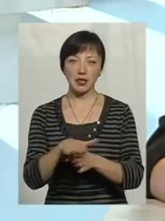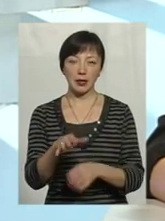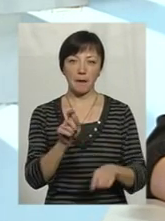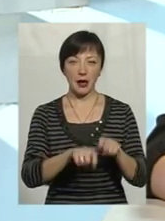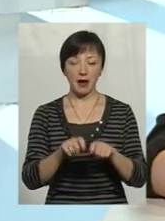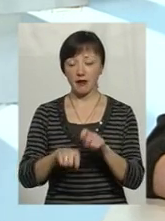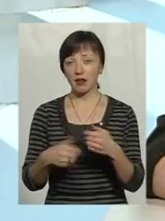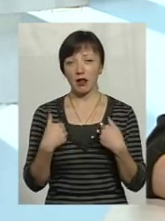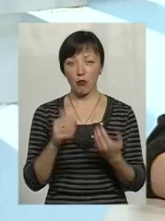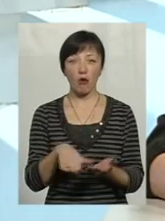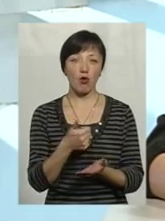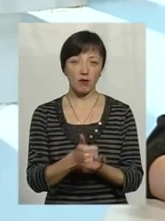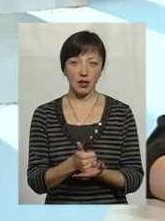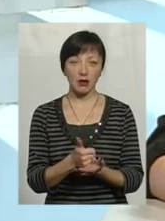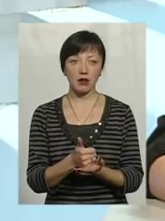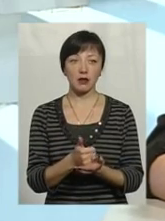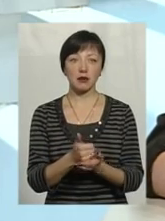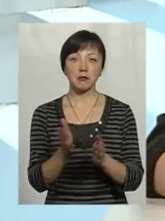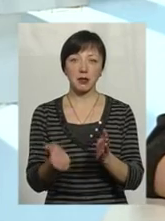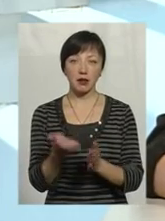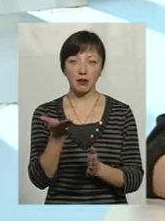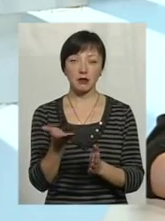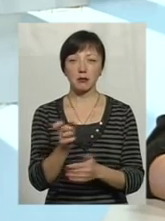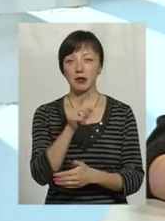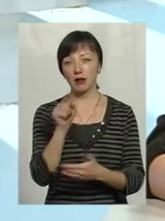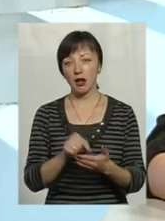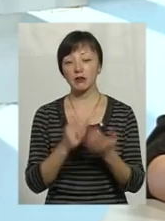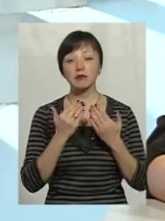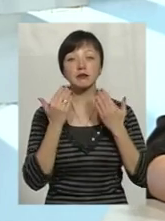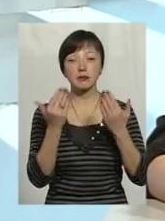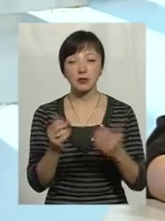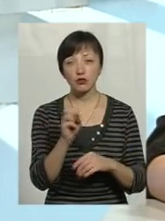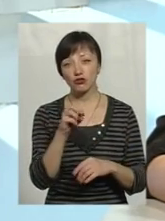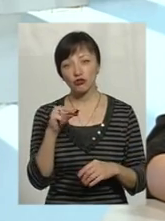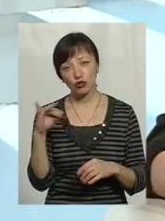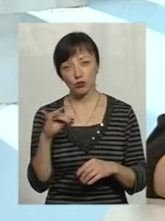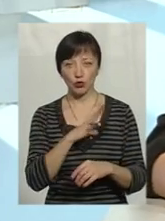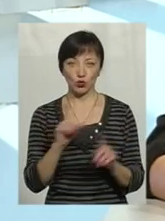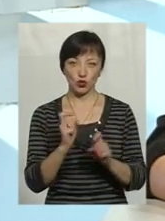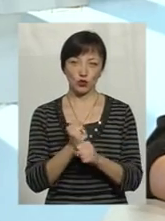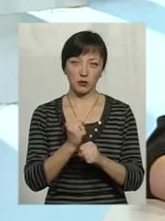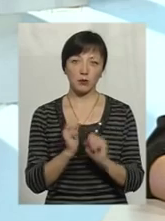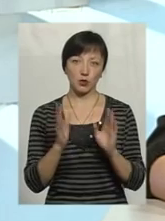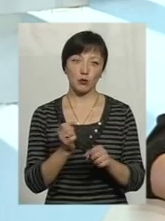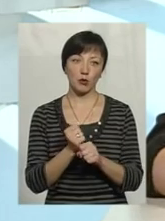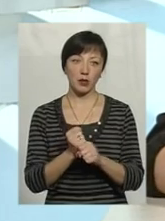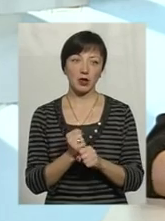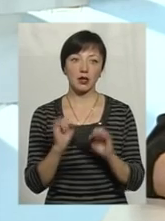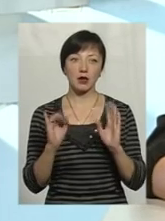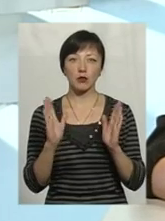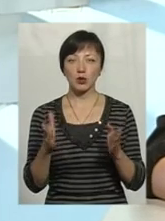тому нам головне підняти питання і потім запитати, чи було щось зроблено. Ми будемо це робити і